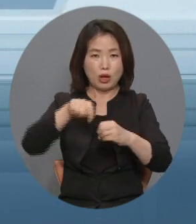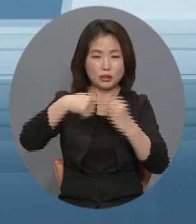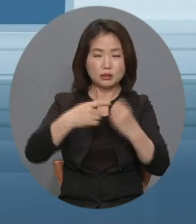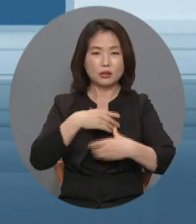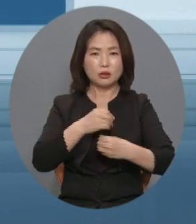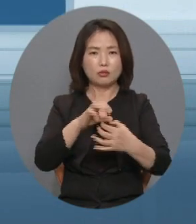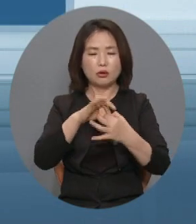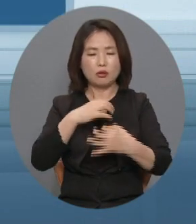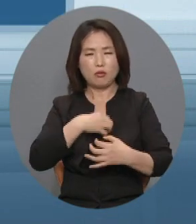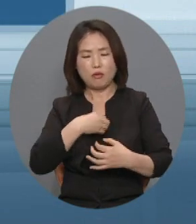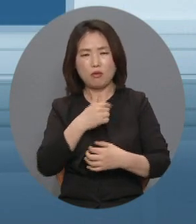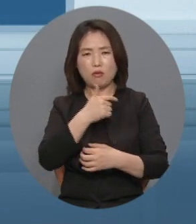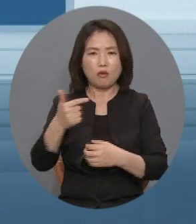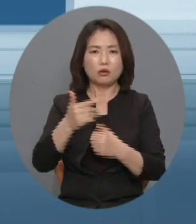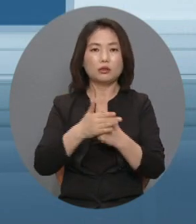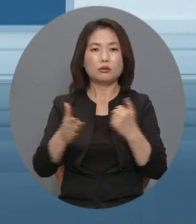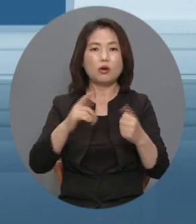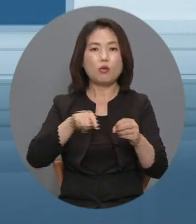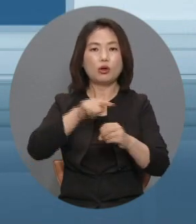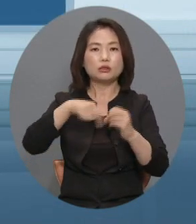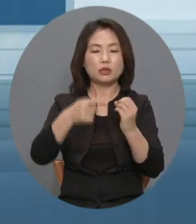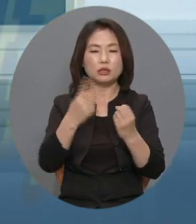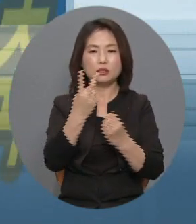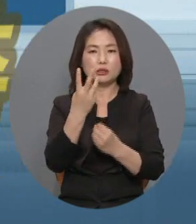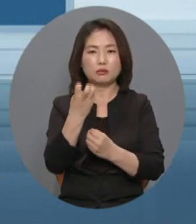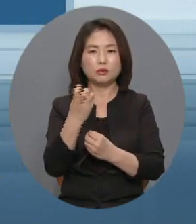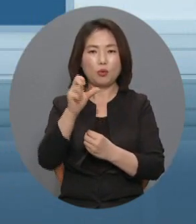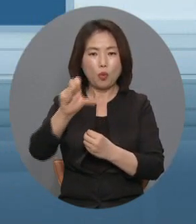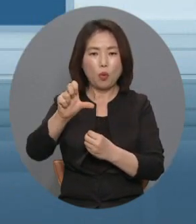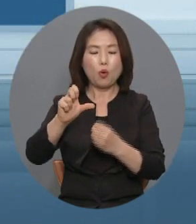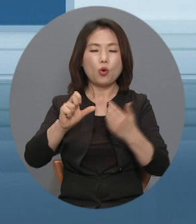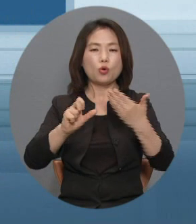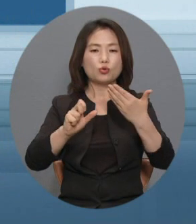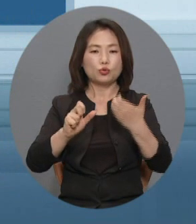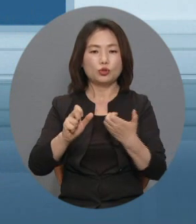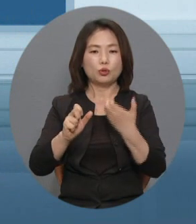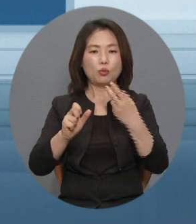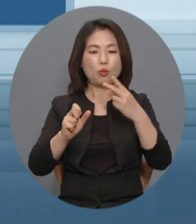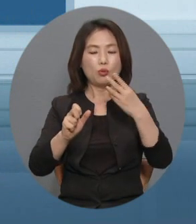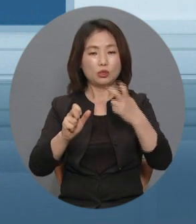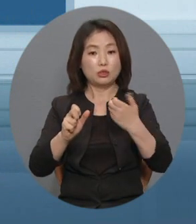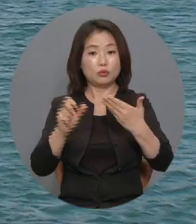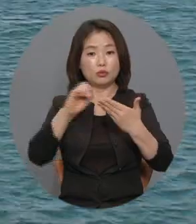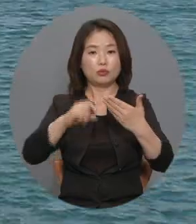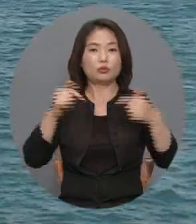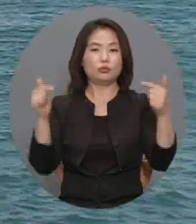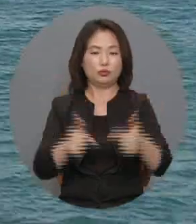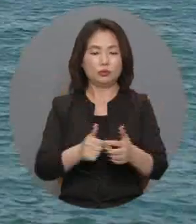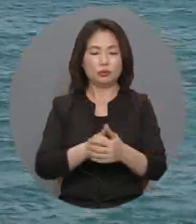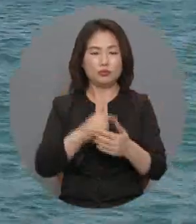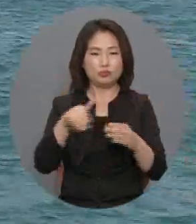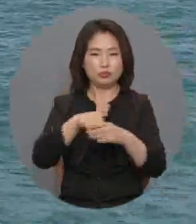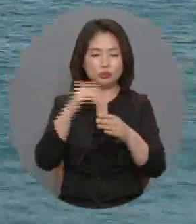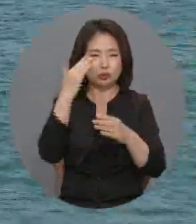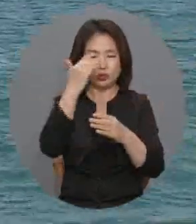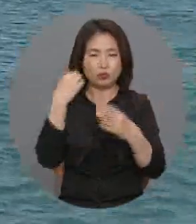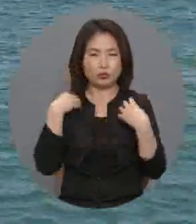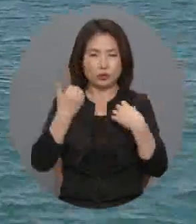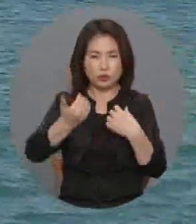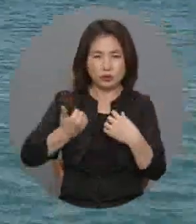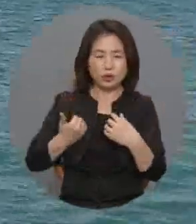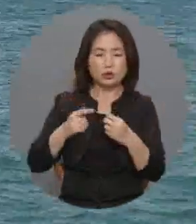대한 국민적 우려가 높아져 원전을 2035년 29%로 감축했습니다. 문재인 정부 이전에